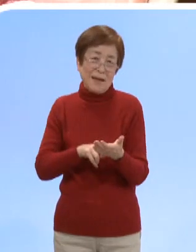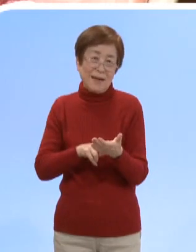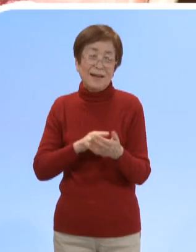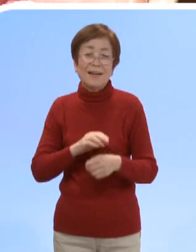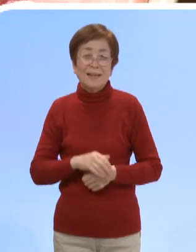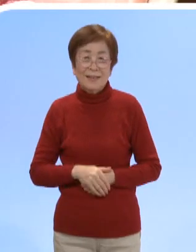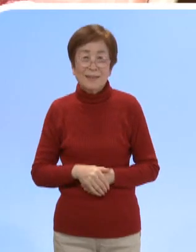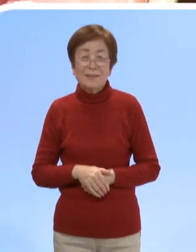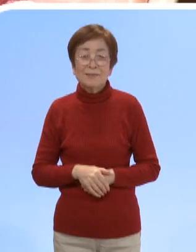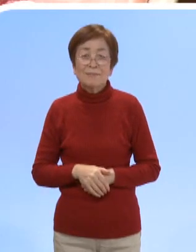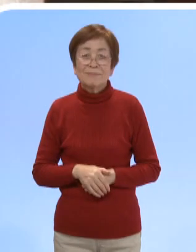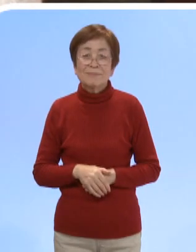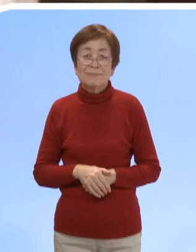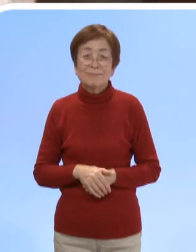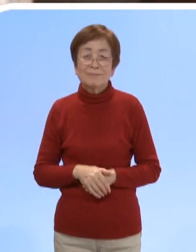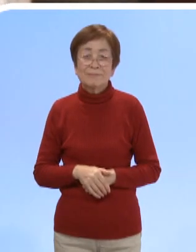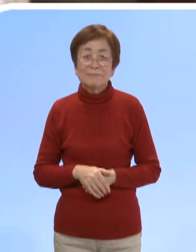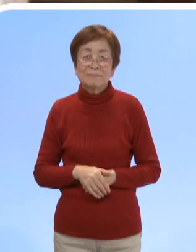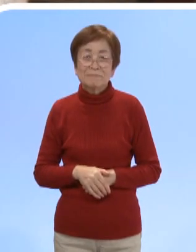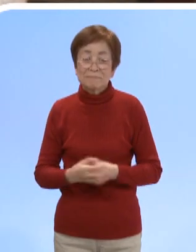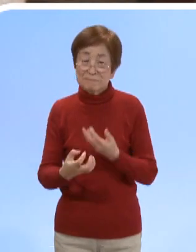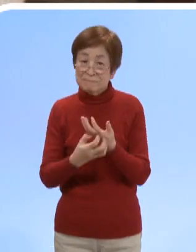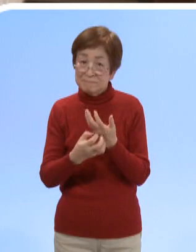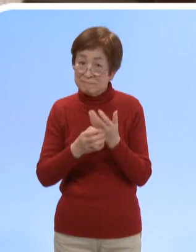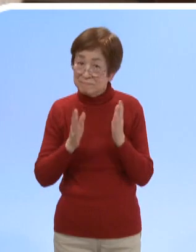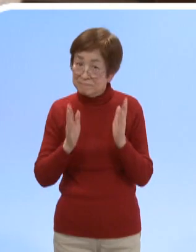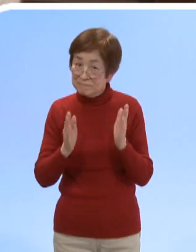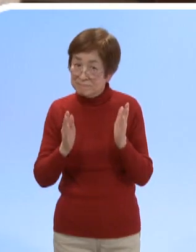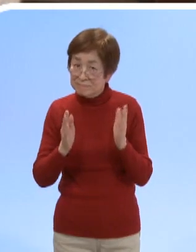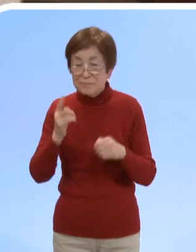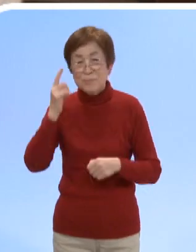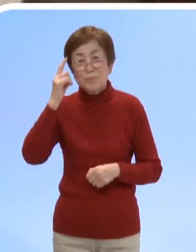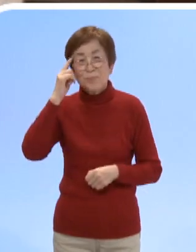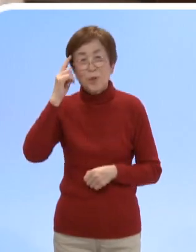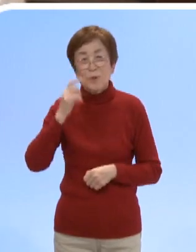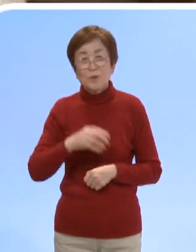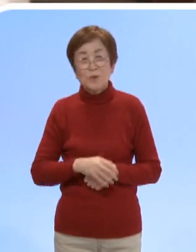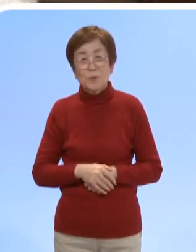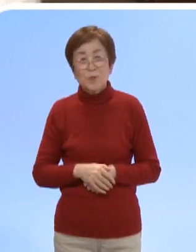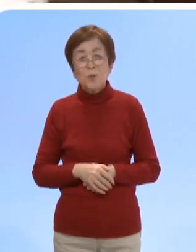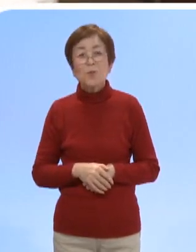。 そろそろ良いお時間なんだと思います。 わ